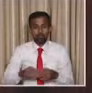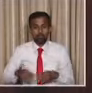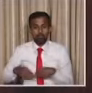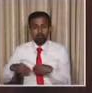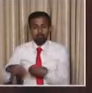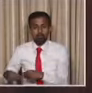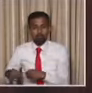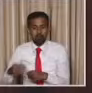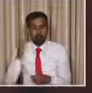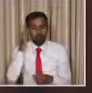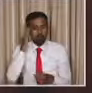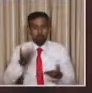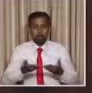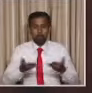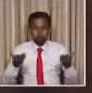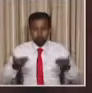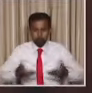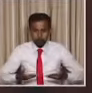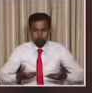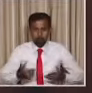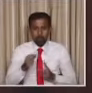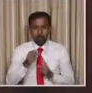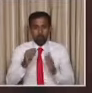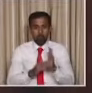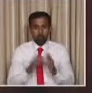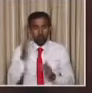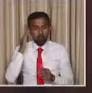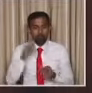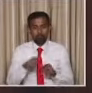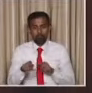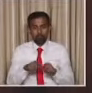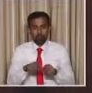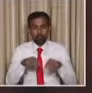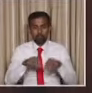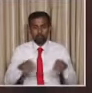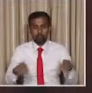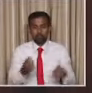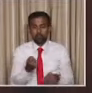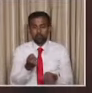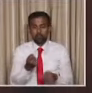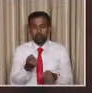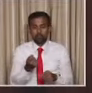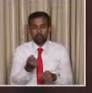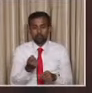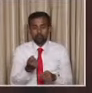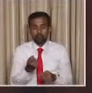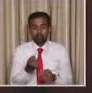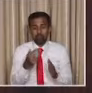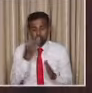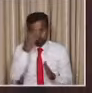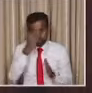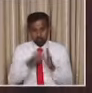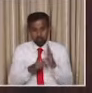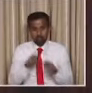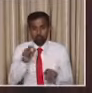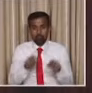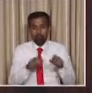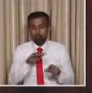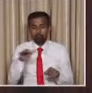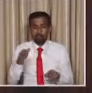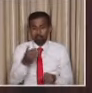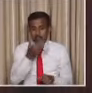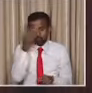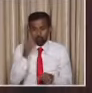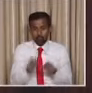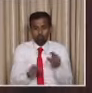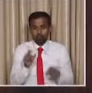බණ්ඩාරනායක මැතිණිය පිළිගත්තේ අග්‍රමාත්‍යවරිය වශයෙන්. ඒ කුසි ආර්ථිකයක් තියෙන යාපන ප්‍රදේශයේ ඒ දෙමළ